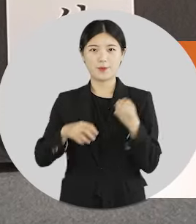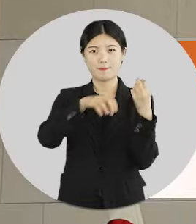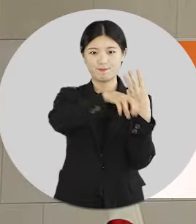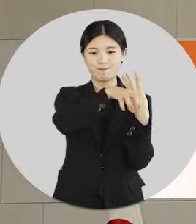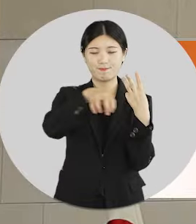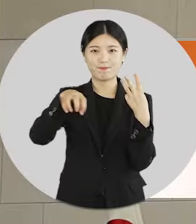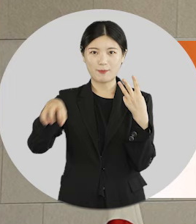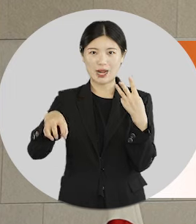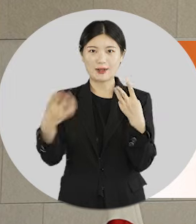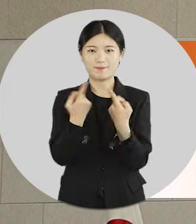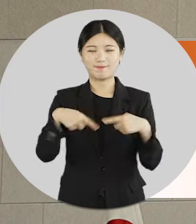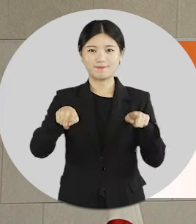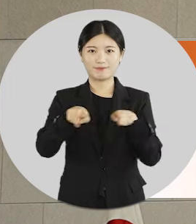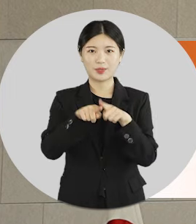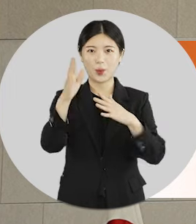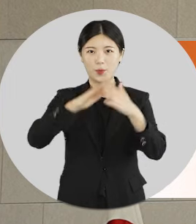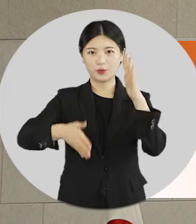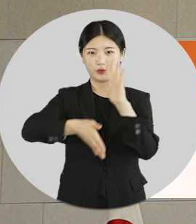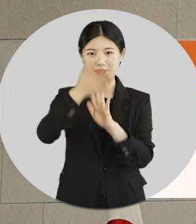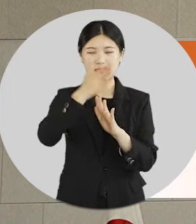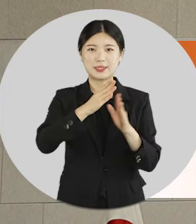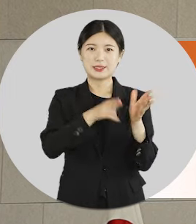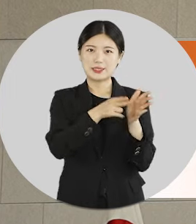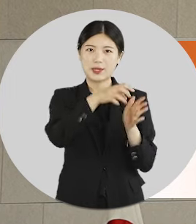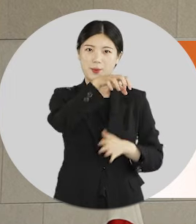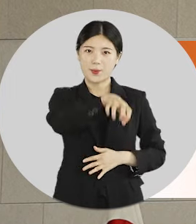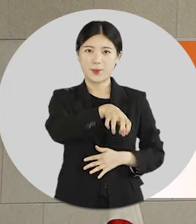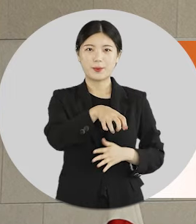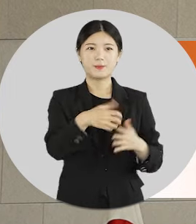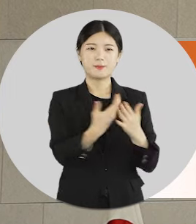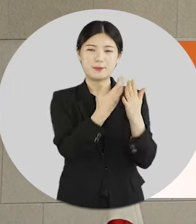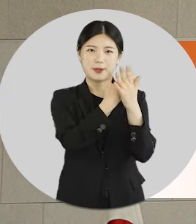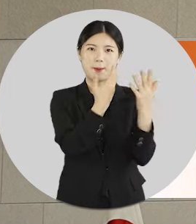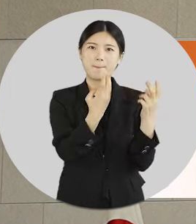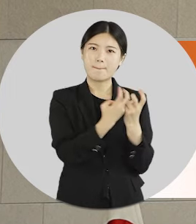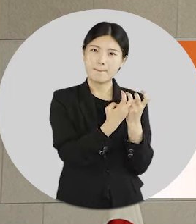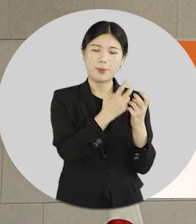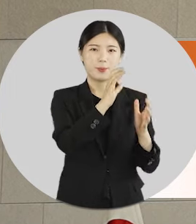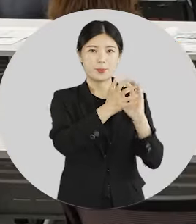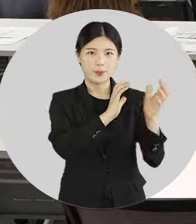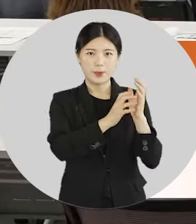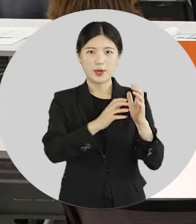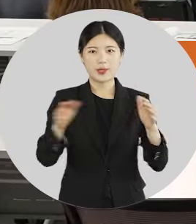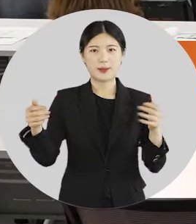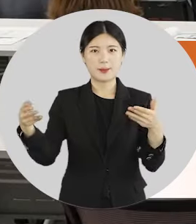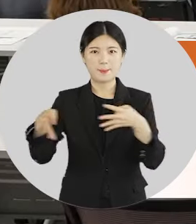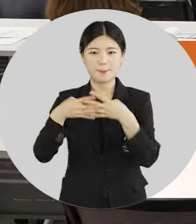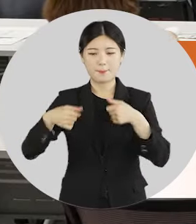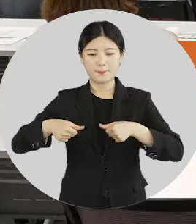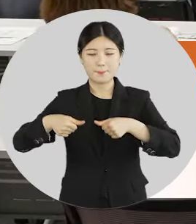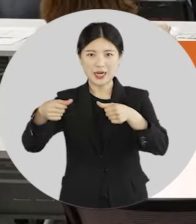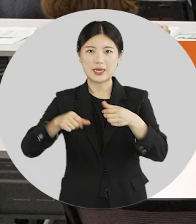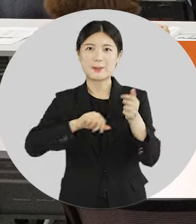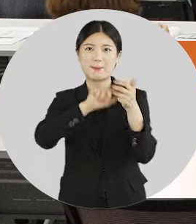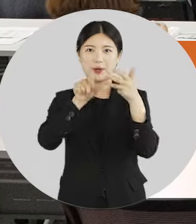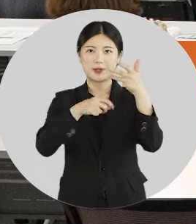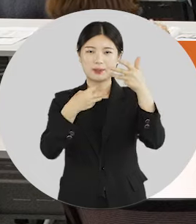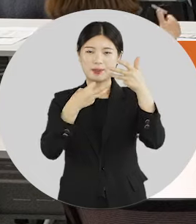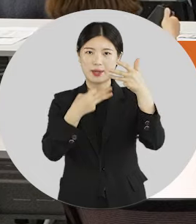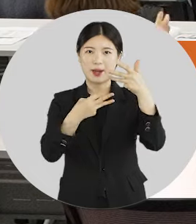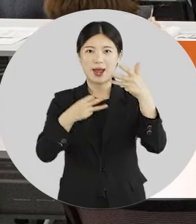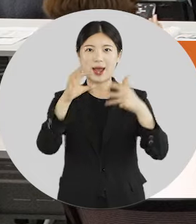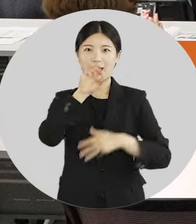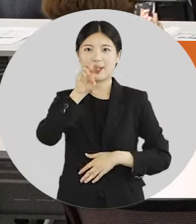등 3개 시군이 함께하는 공주역 활성화 정책 토론회 및 협약 체결식이 지난 13일 공주시